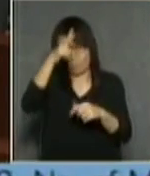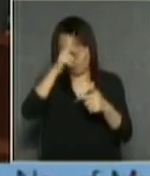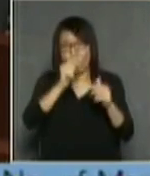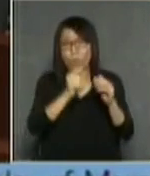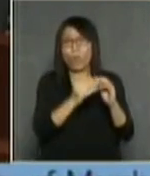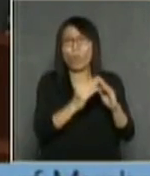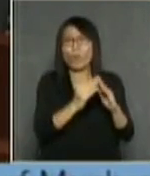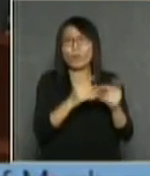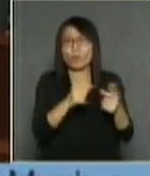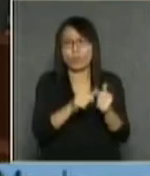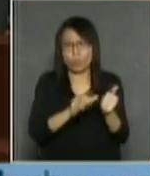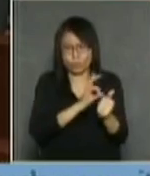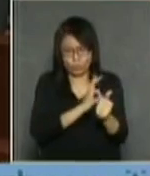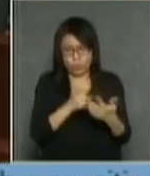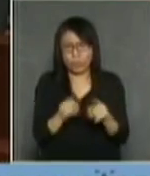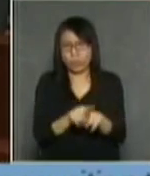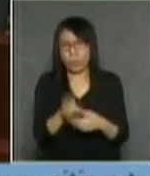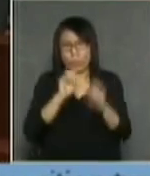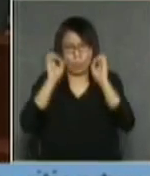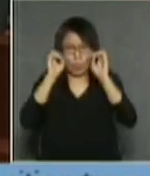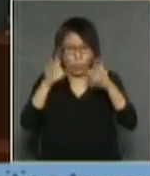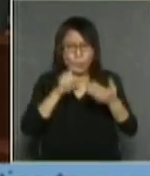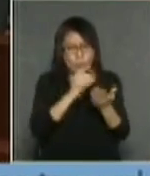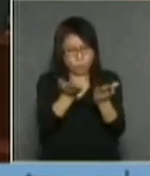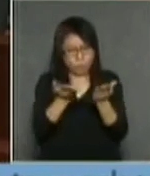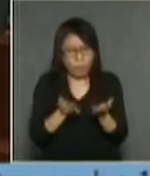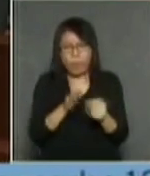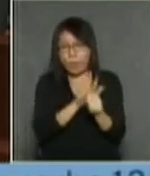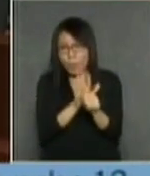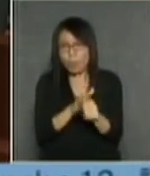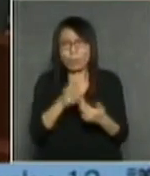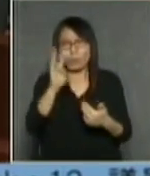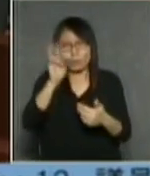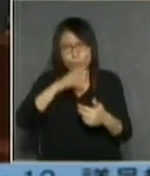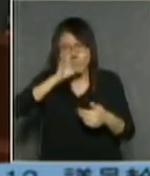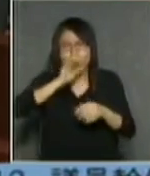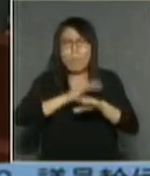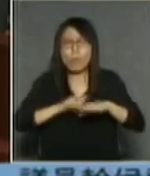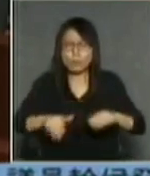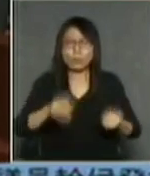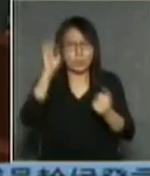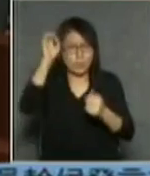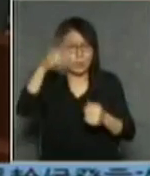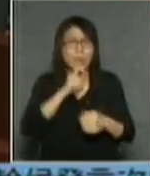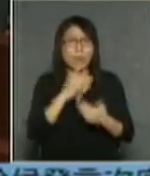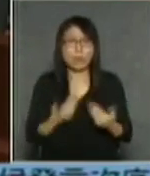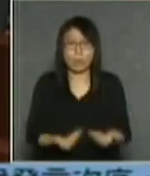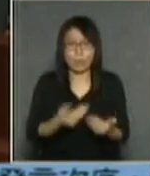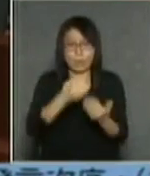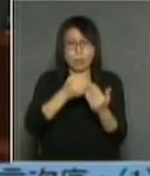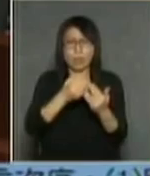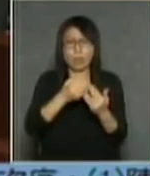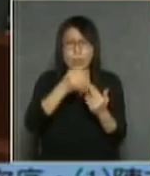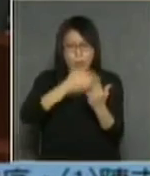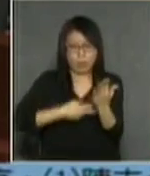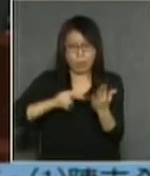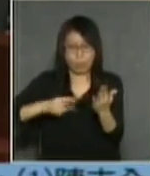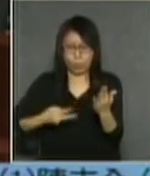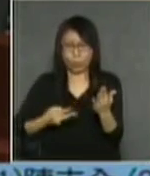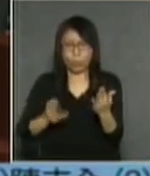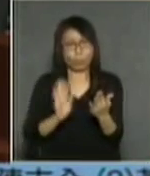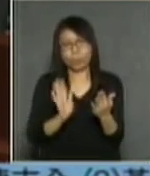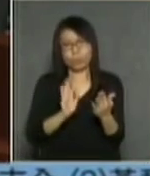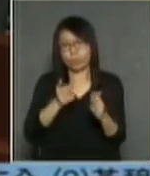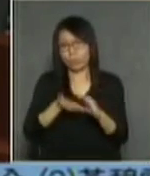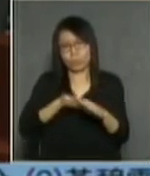期的报告，当中亦都提到多项保障食水安全的建议，因此我今日的修正议案呢，我不会再重复